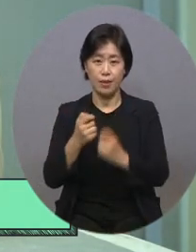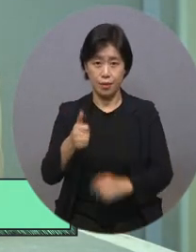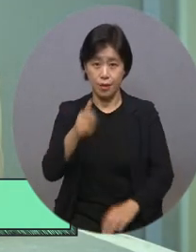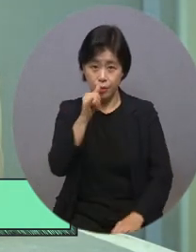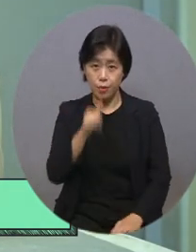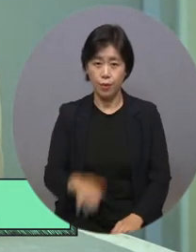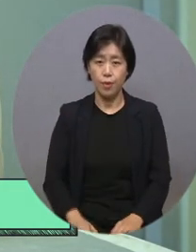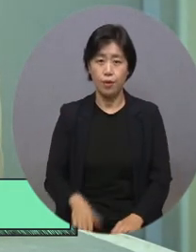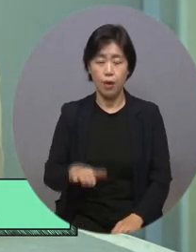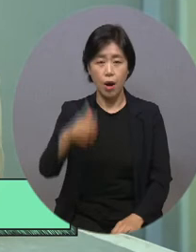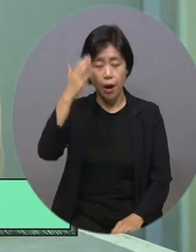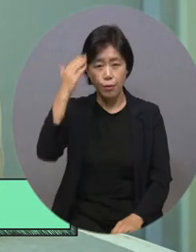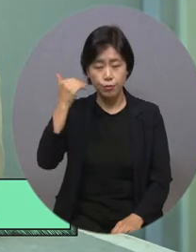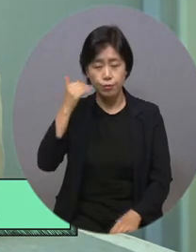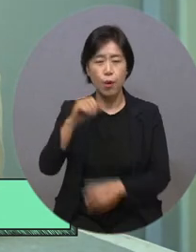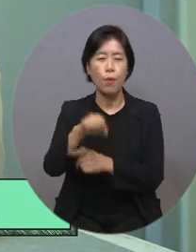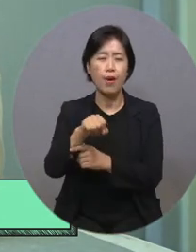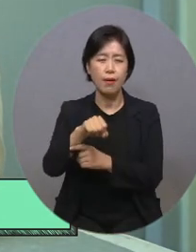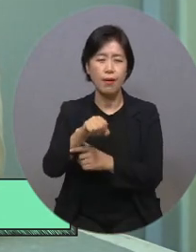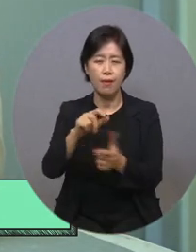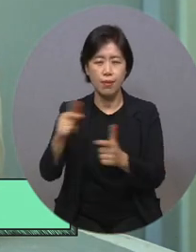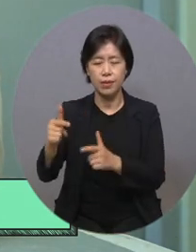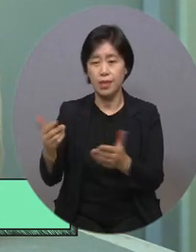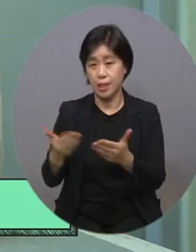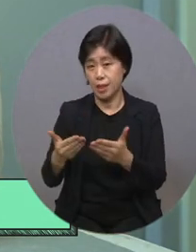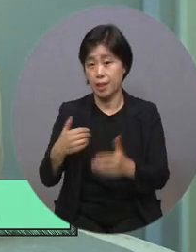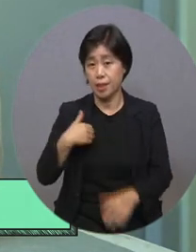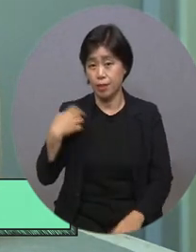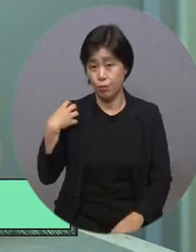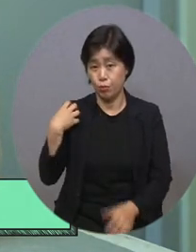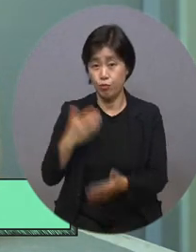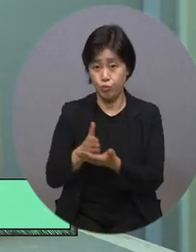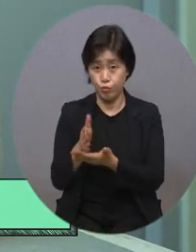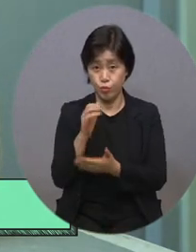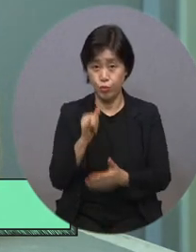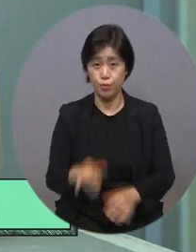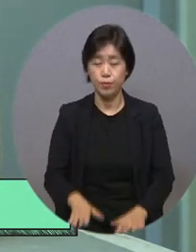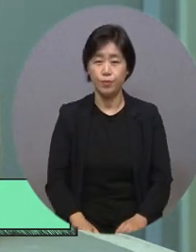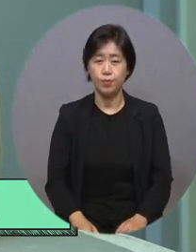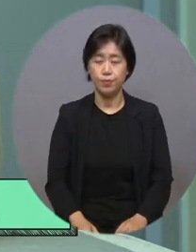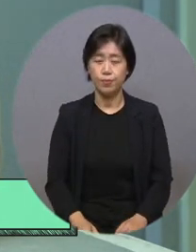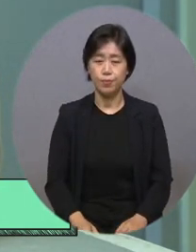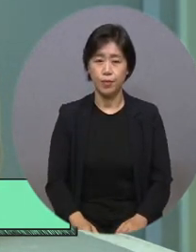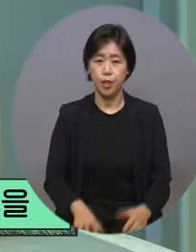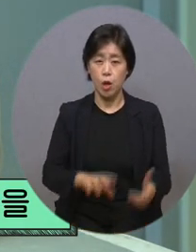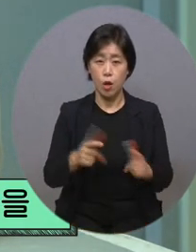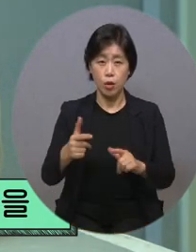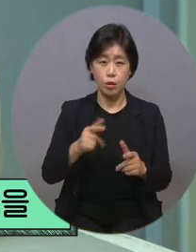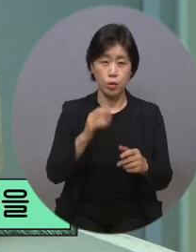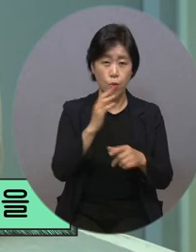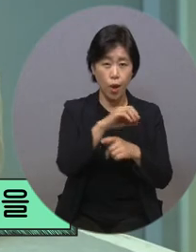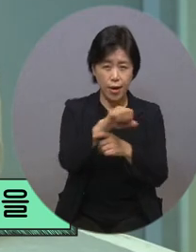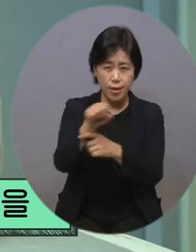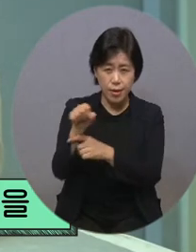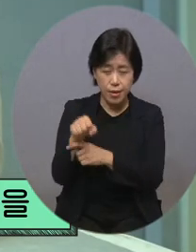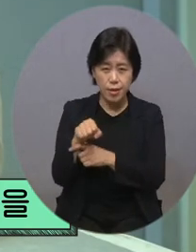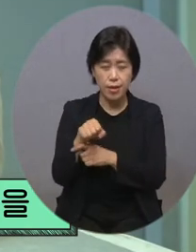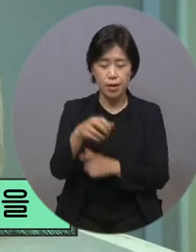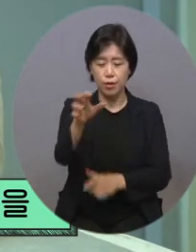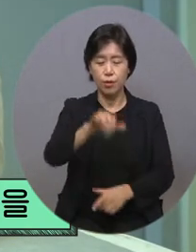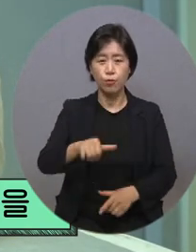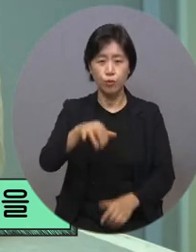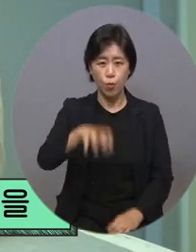MD를 하고 있습니다. 그래서 여러 가지 이제 과일들을 이제 전문 유통업체에서 취급하고 이제 구매하고